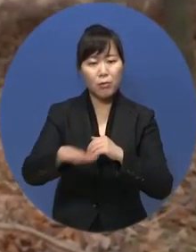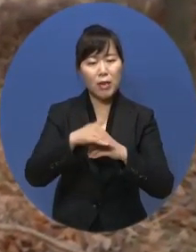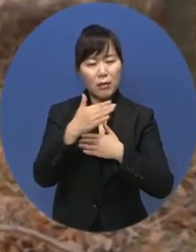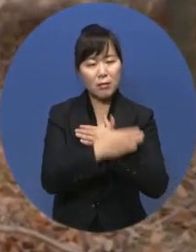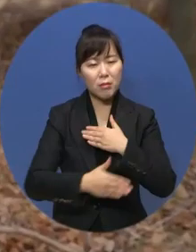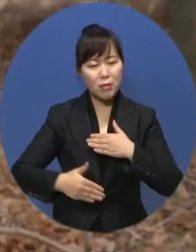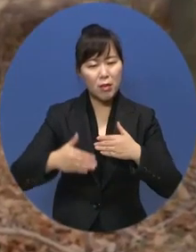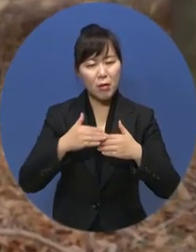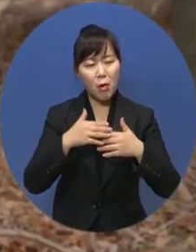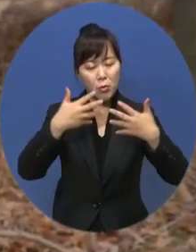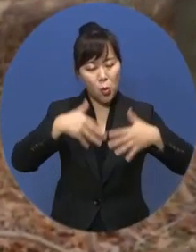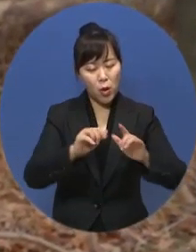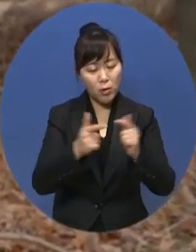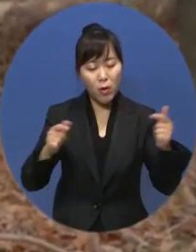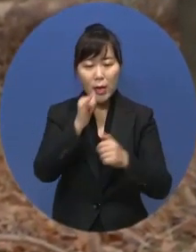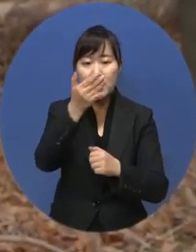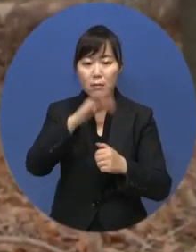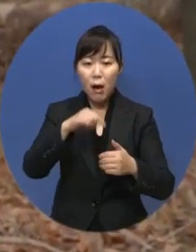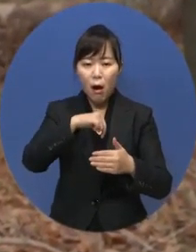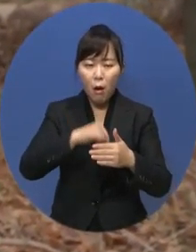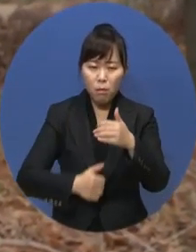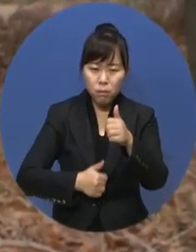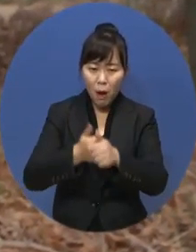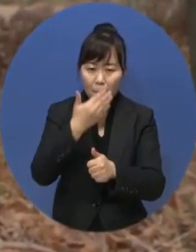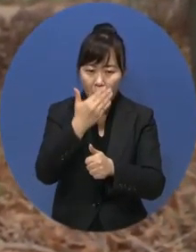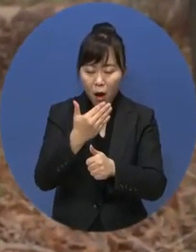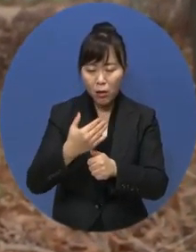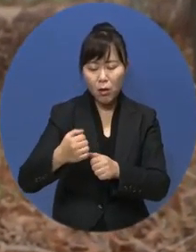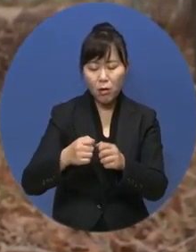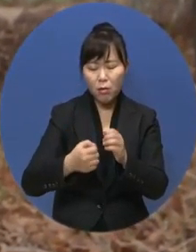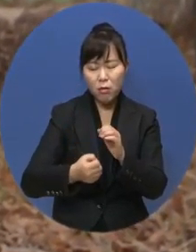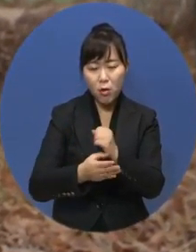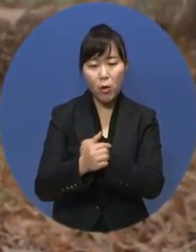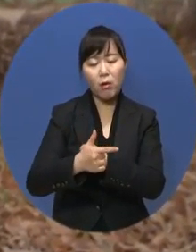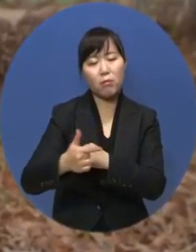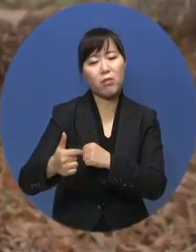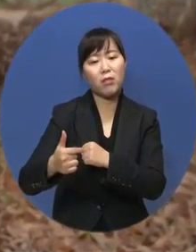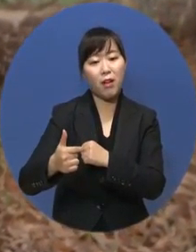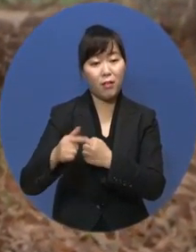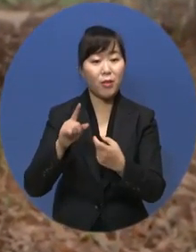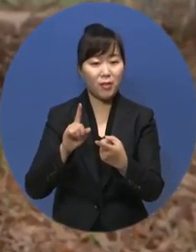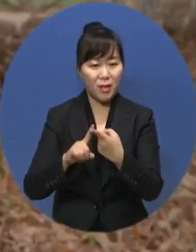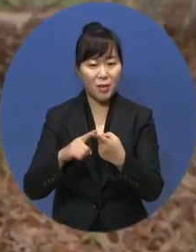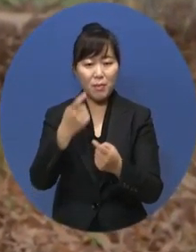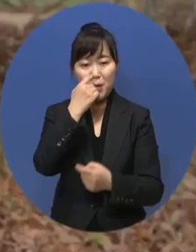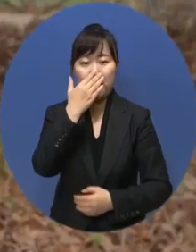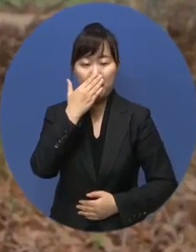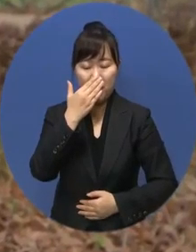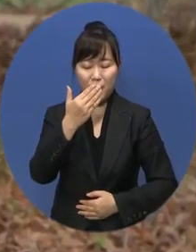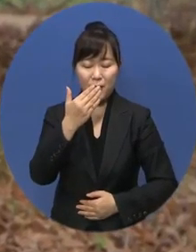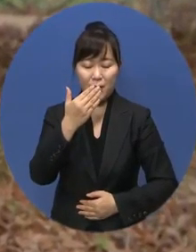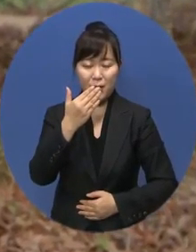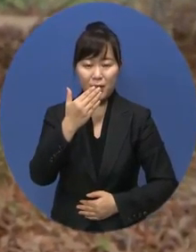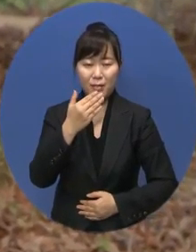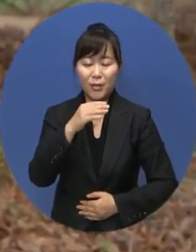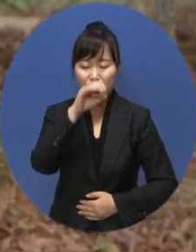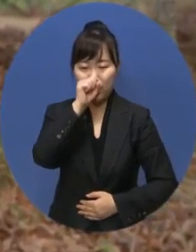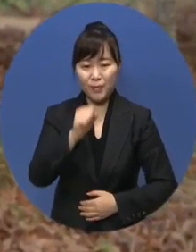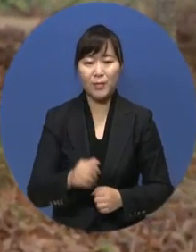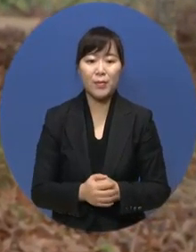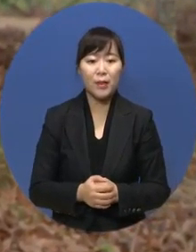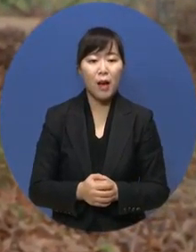조건은 다양하지만 그 안에서 해낼 수 있는 영향력은 무한하다라는 것을 배워볼 수 있는 뜻깊은